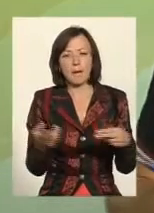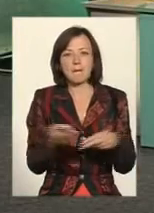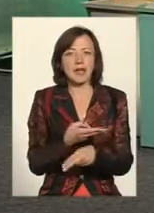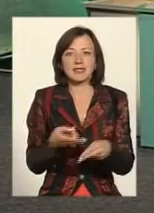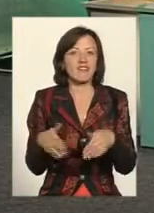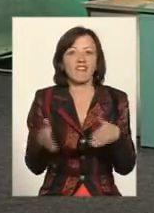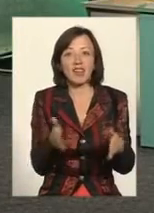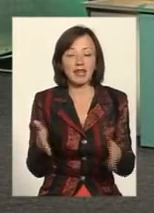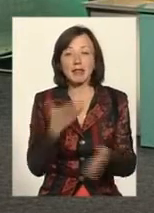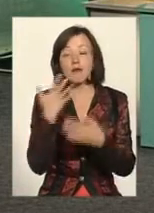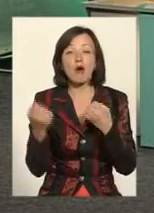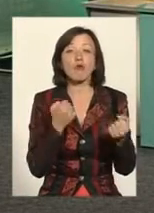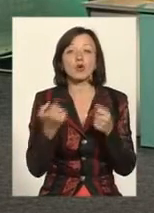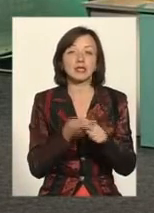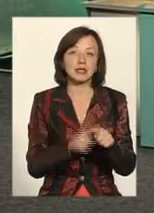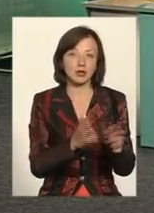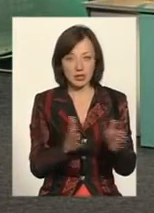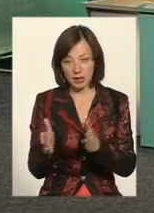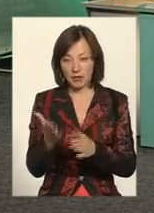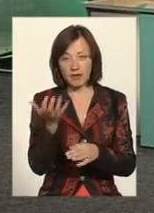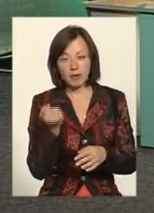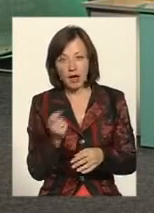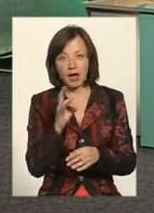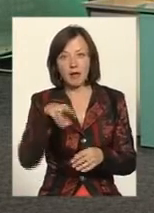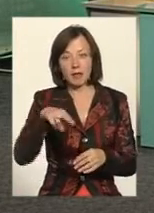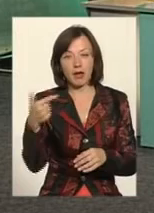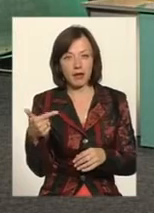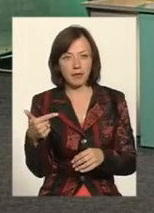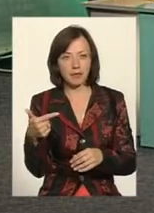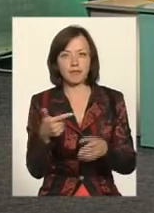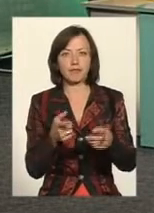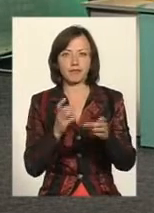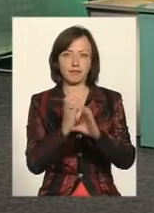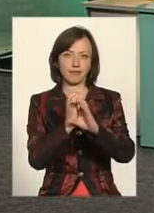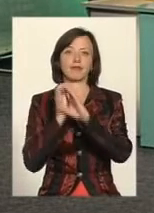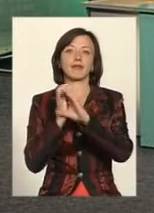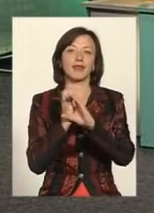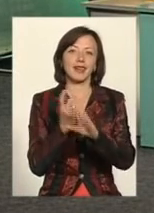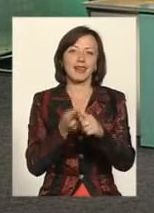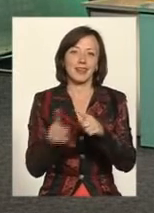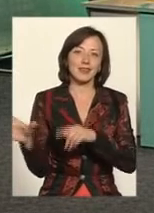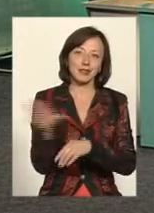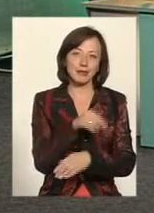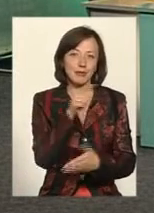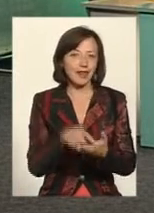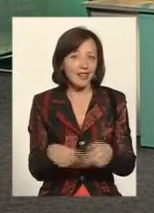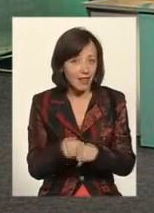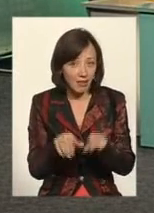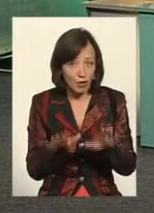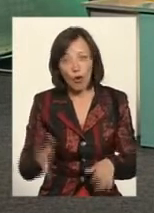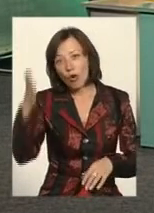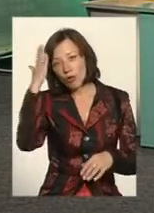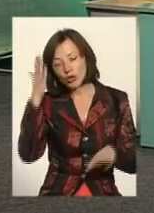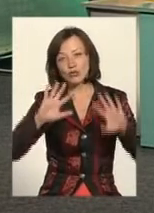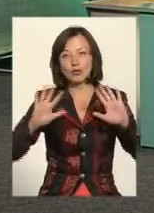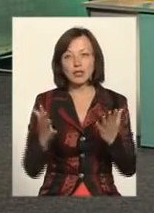безвихідь, немає як боротися з цією системою. Він бере РПГ і робить те, що робить. І всі питання рішаються так. І ми тоді кажемо, ой Боже, чого